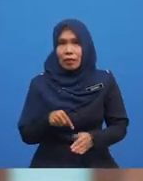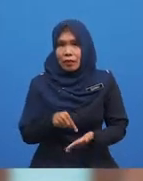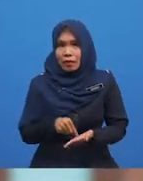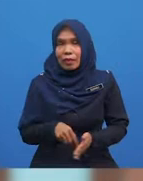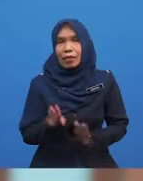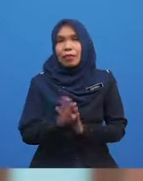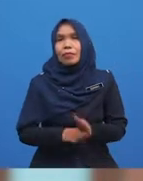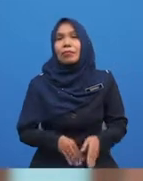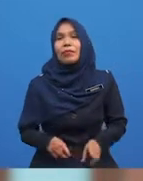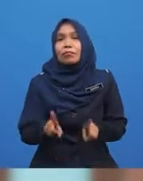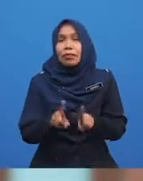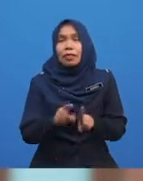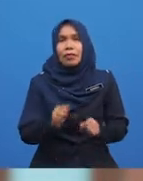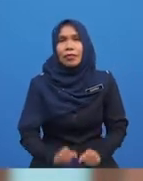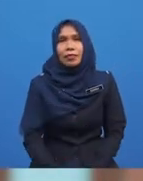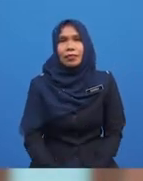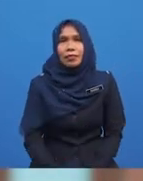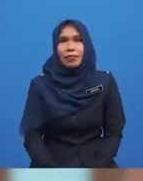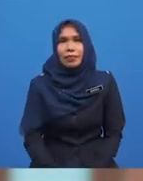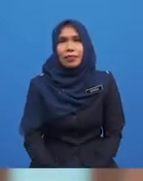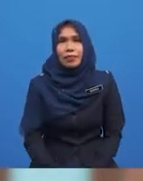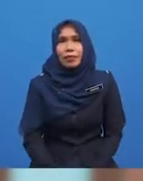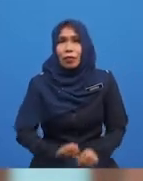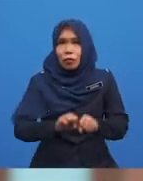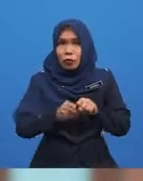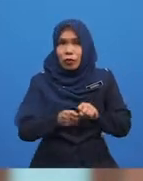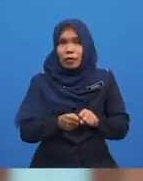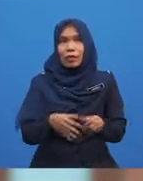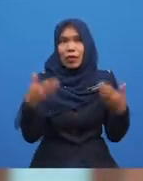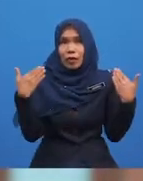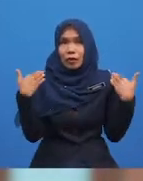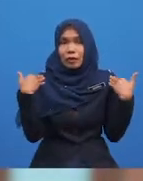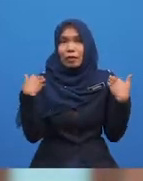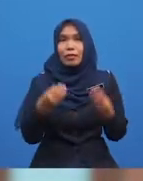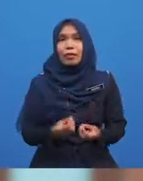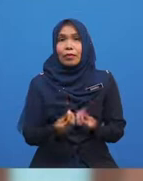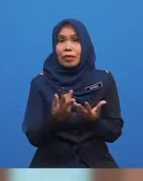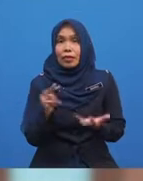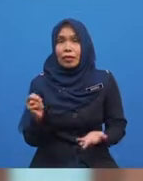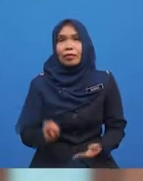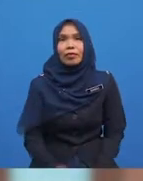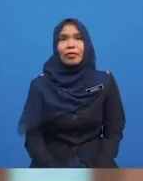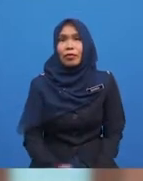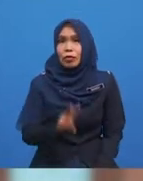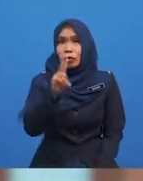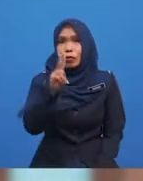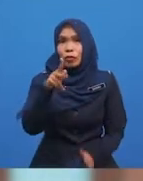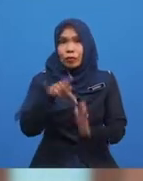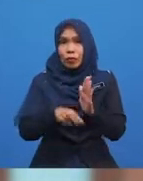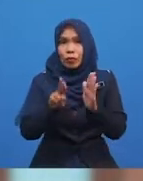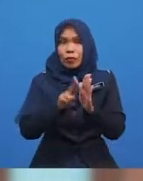supaya kita buktikan ada pecahan 2/4 dan 3/4.